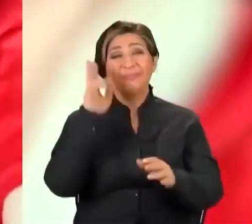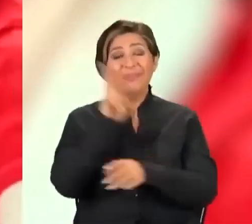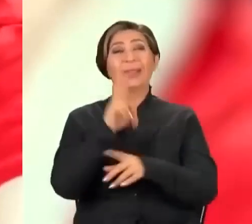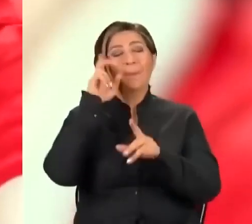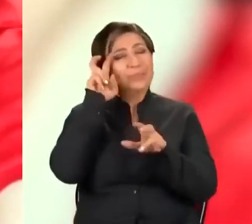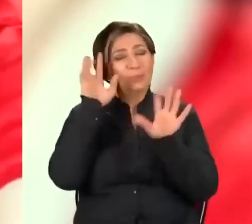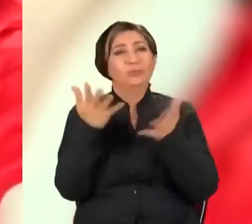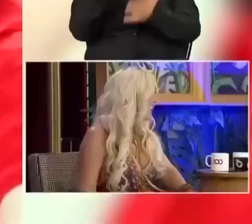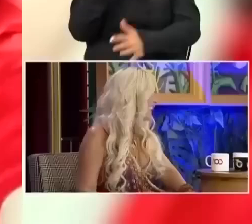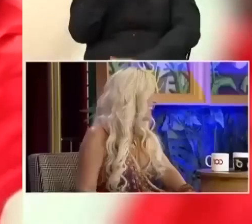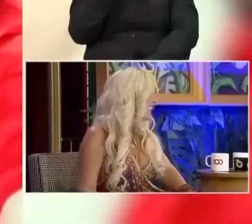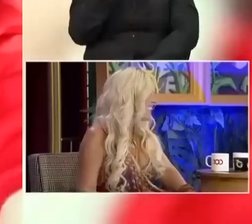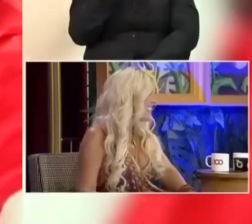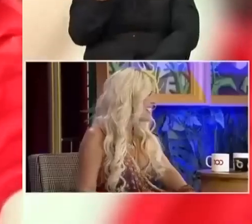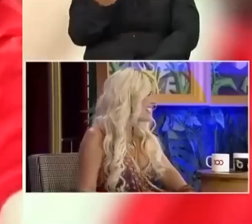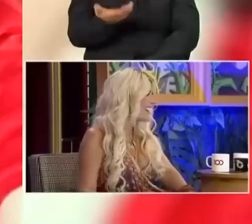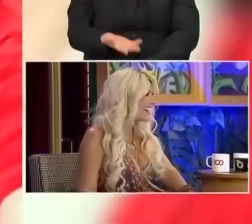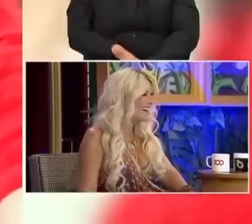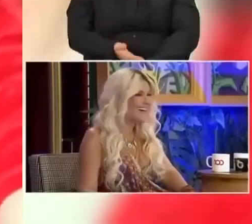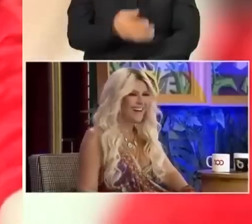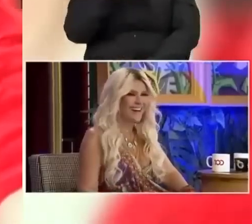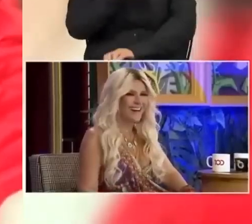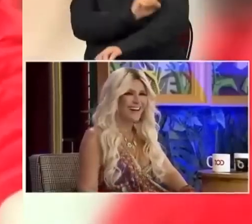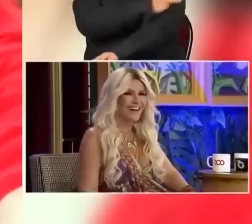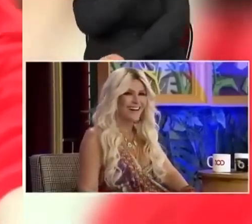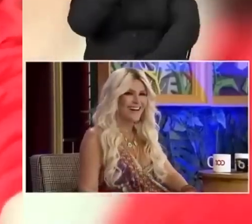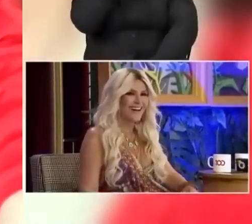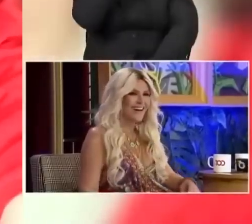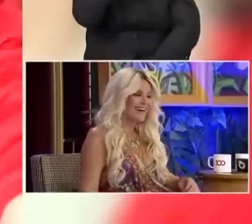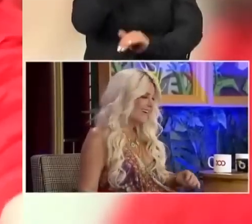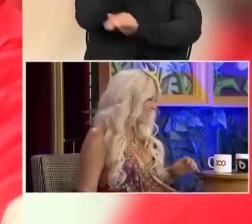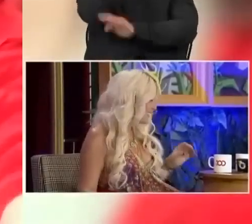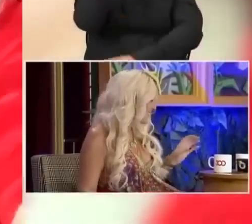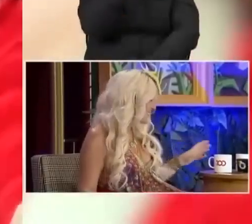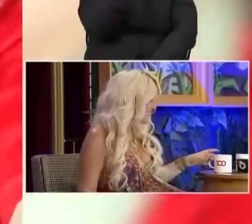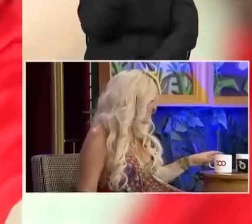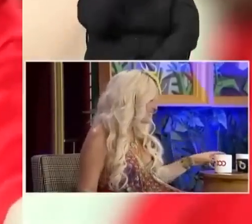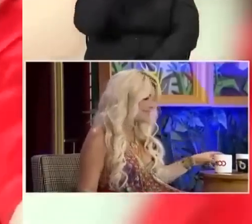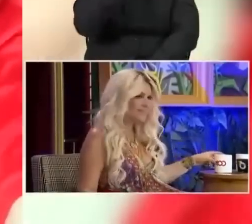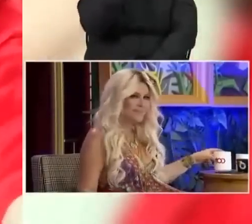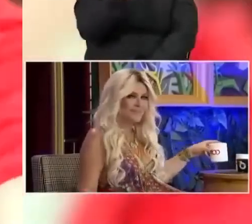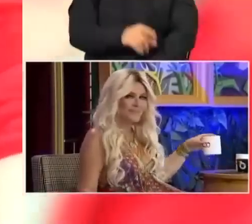Vallahi bozdunuz ya. Bu duyguları hiçbir zaman siz yaşayamayacaksınız.